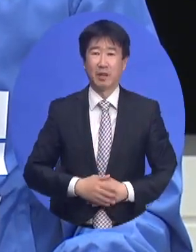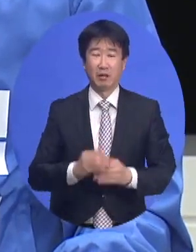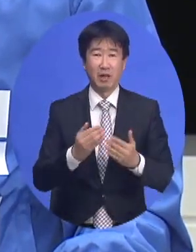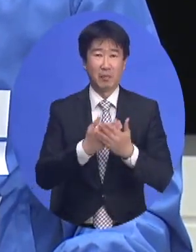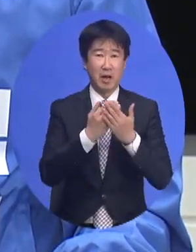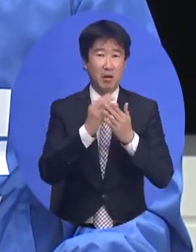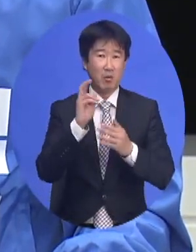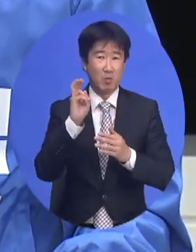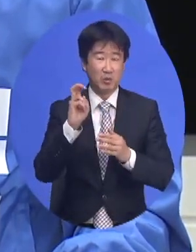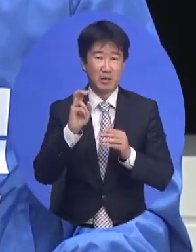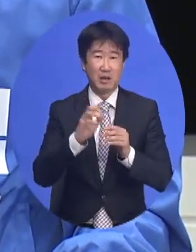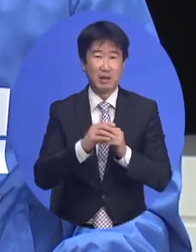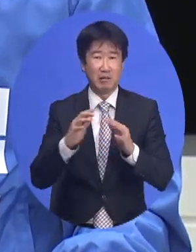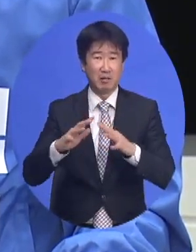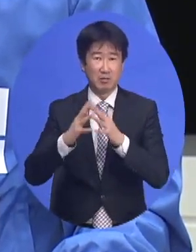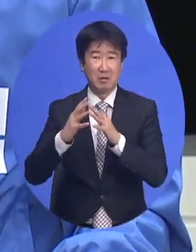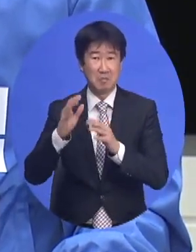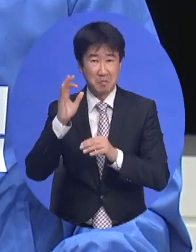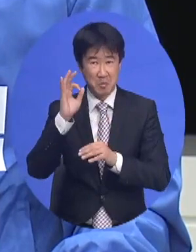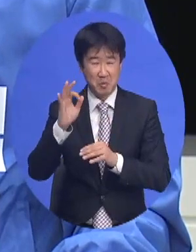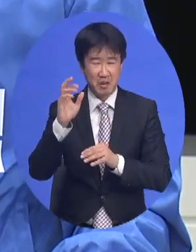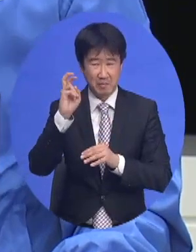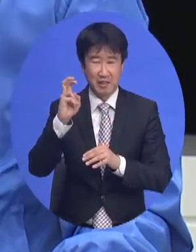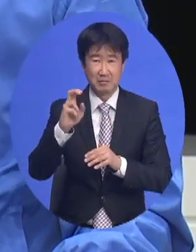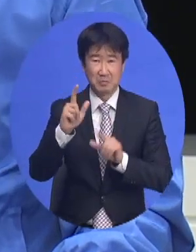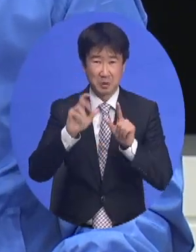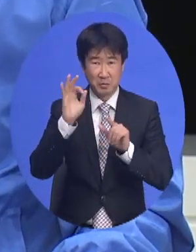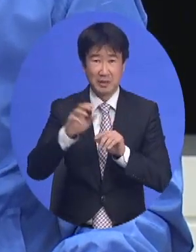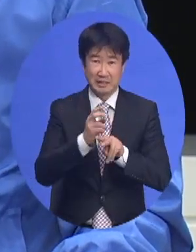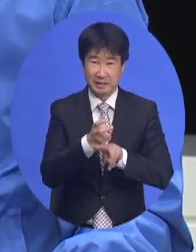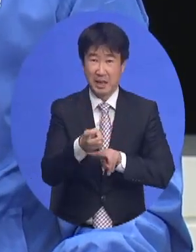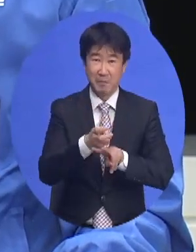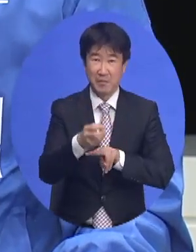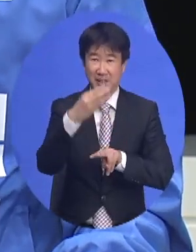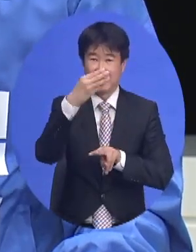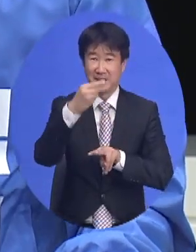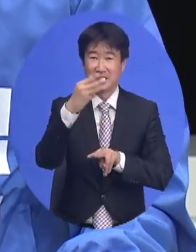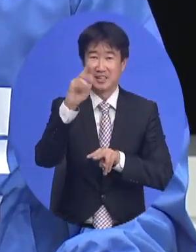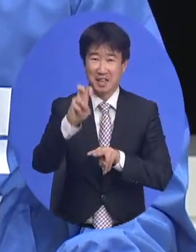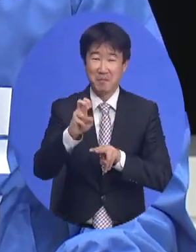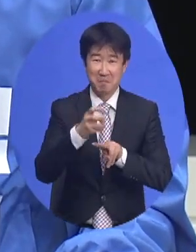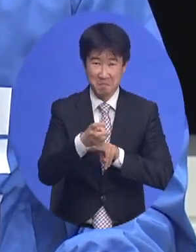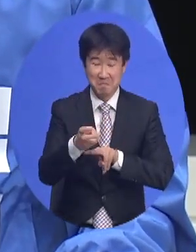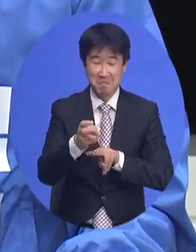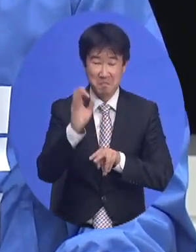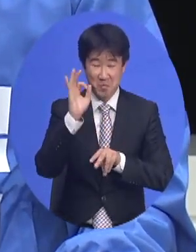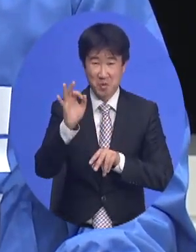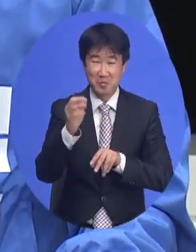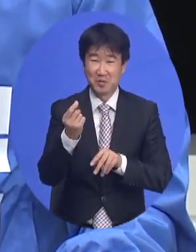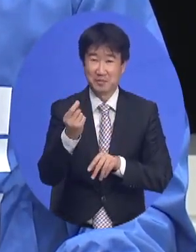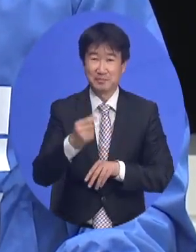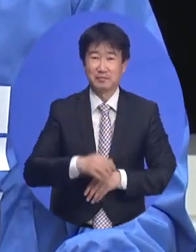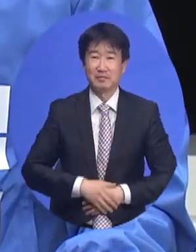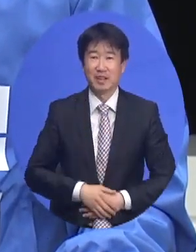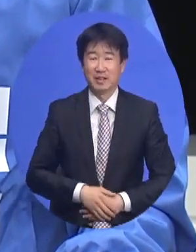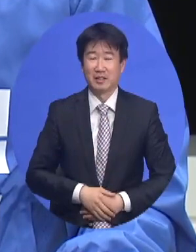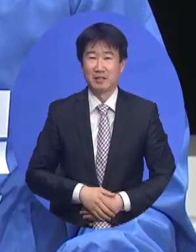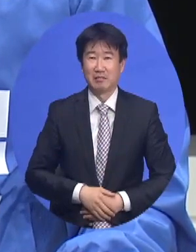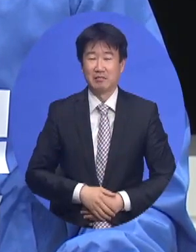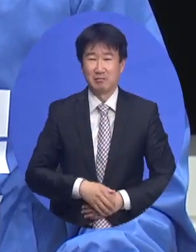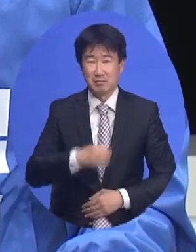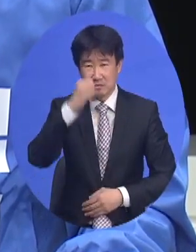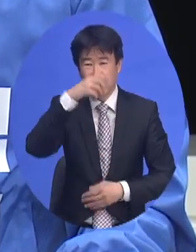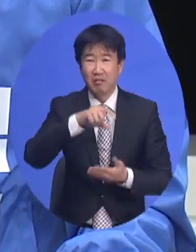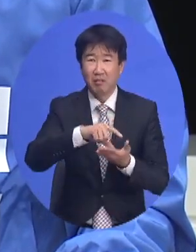개발 혹은 건설로 보이기도 합니다. 트램 같은 경우도 그렇죠. 그런데 그게